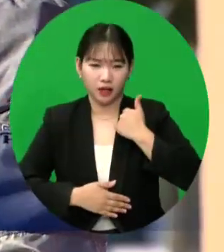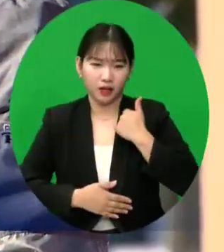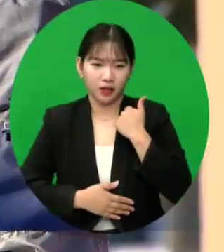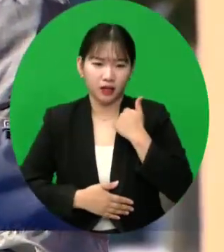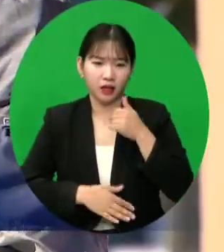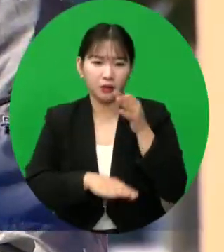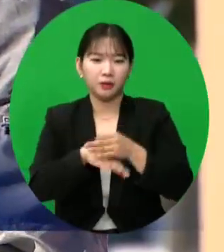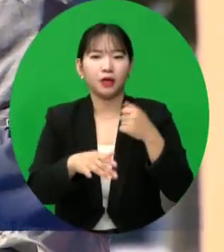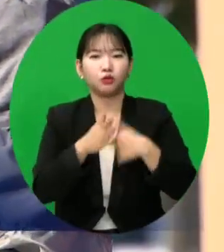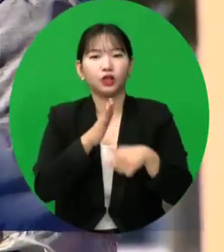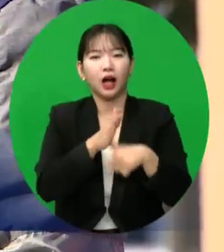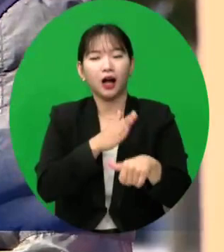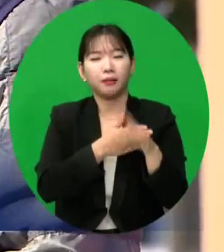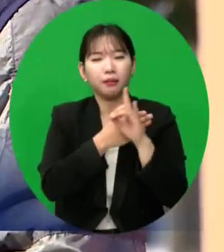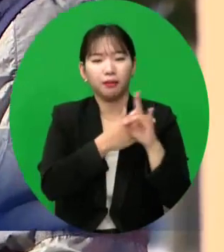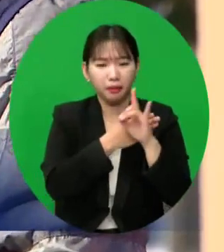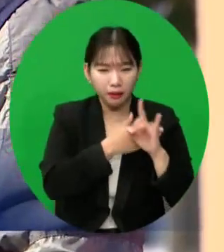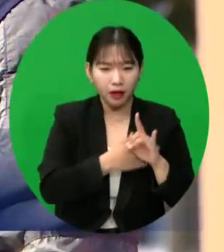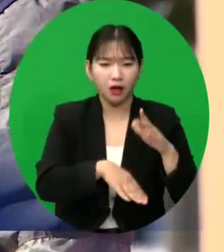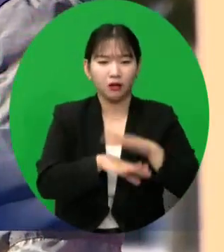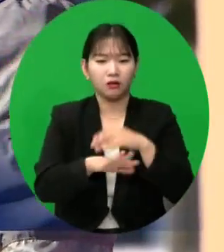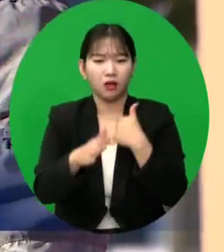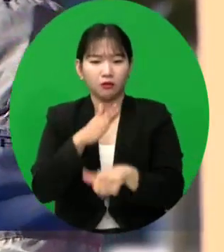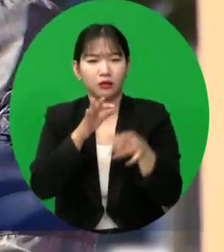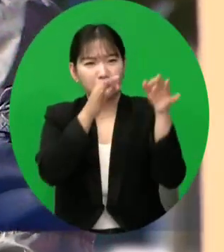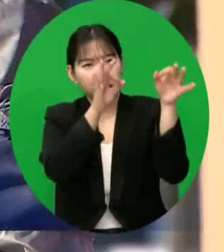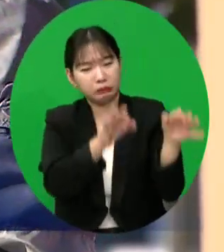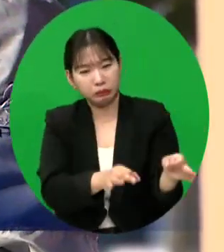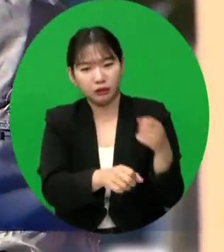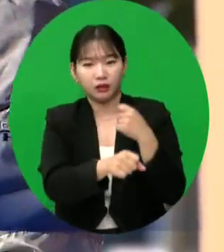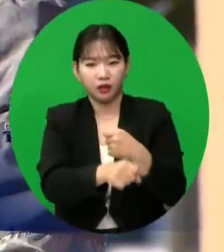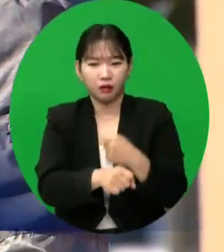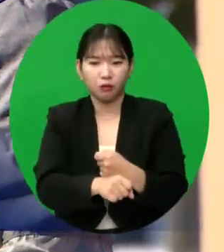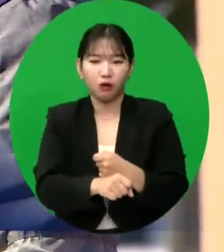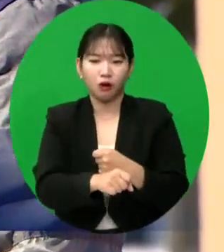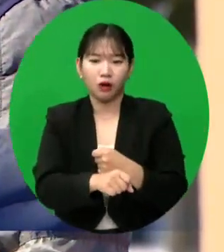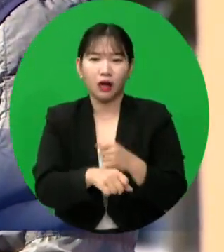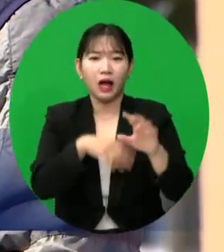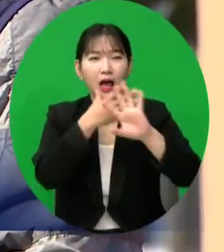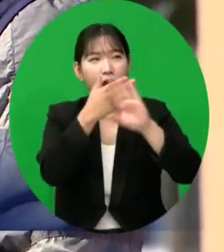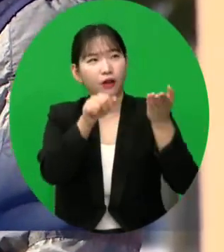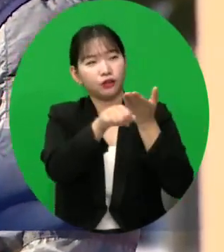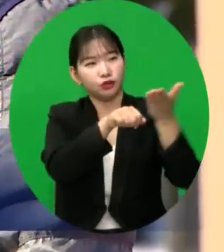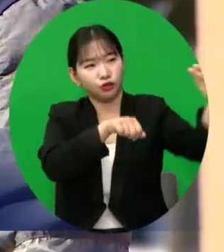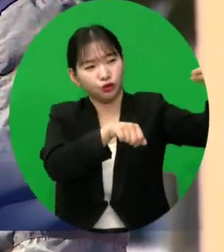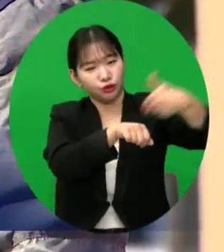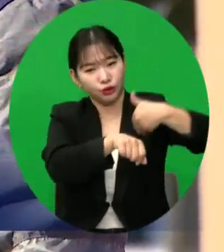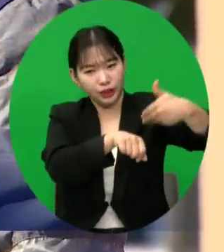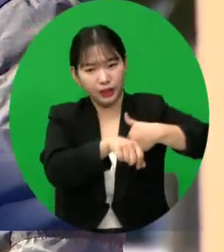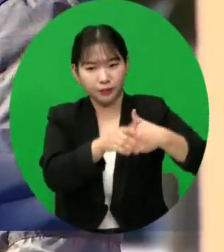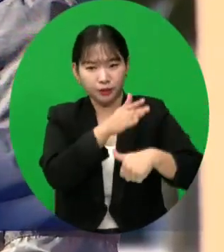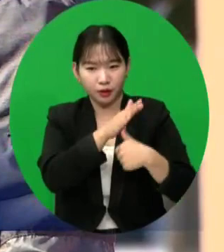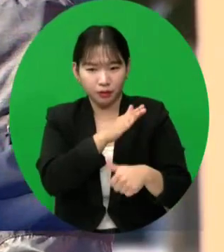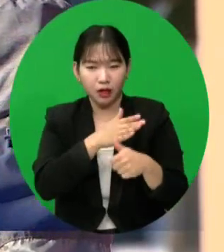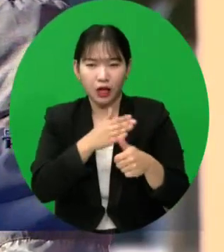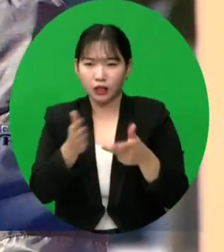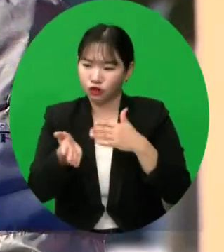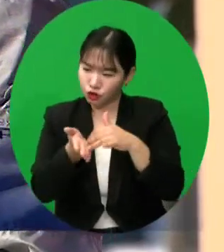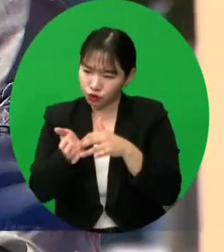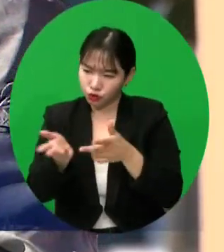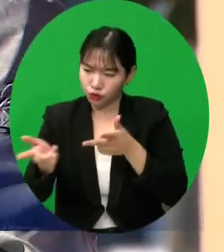운운하며 농산물 가격 끌어내리고 수입 농산물로 수급 안정만을